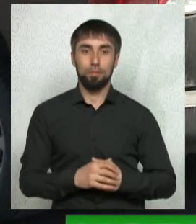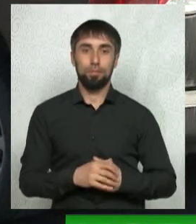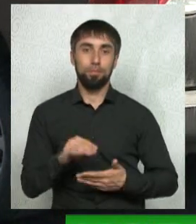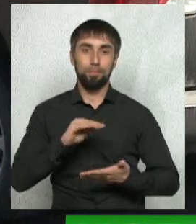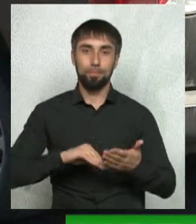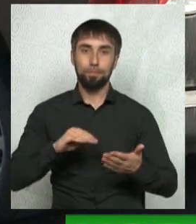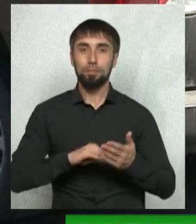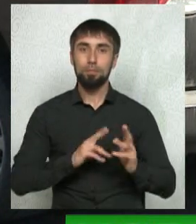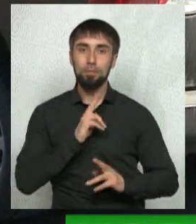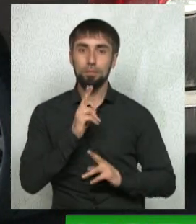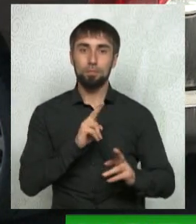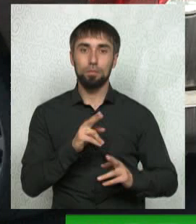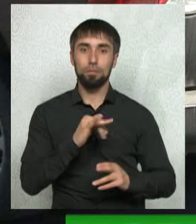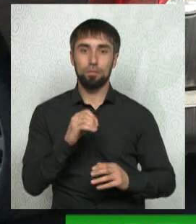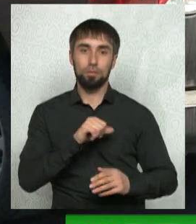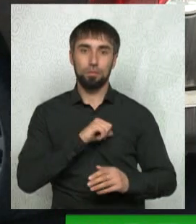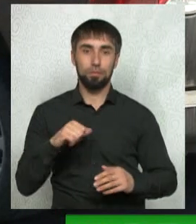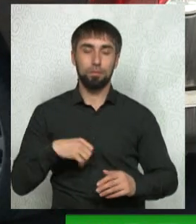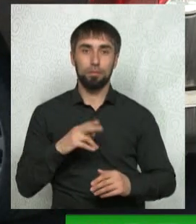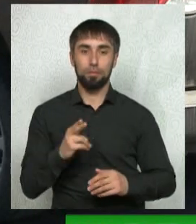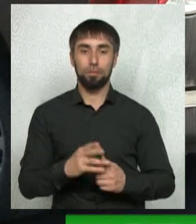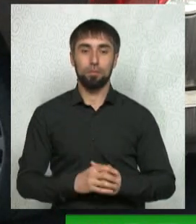повторно обратились уже сами к